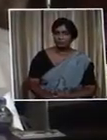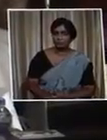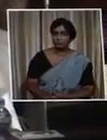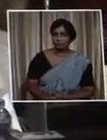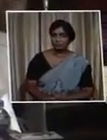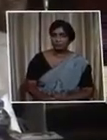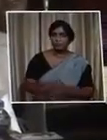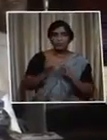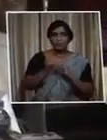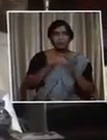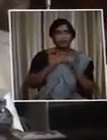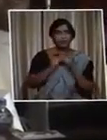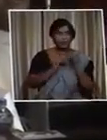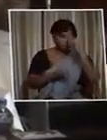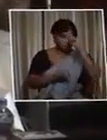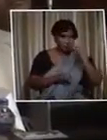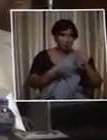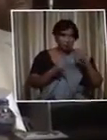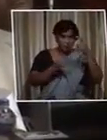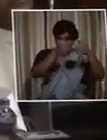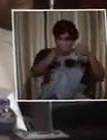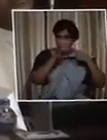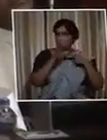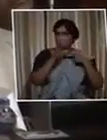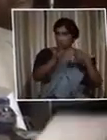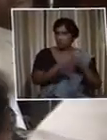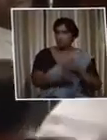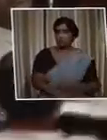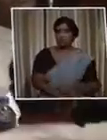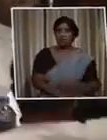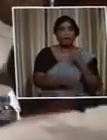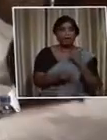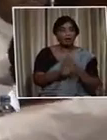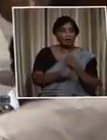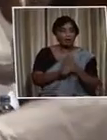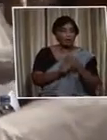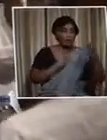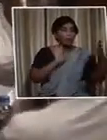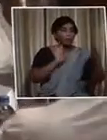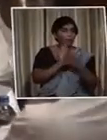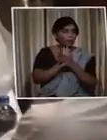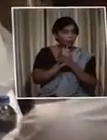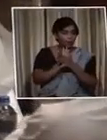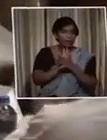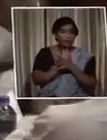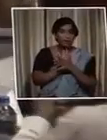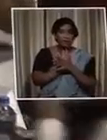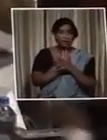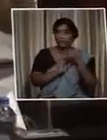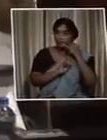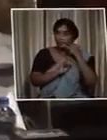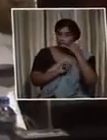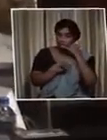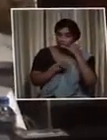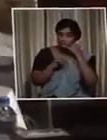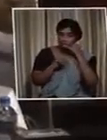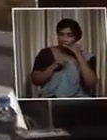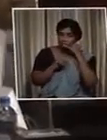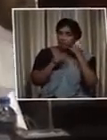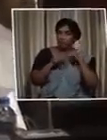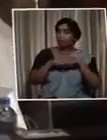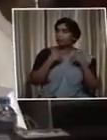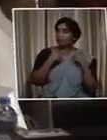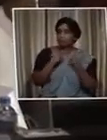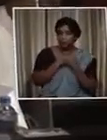මේ ශාන්ත බණ්ඩාර මැතිතුමාට උත්තරයක් දෙන්න ඕන. ආණ්ඩුවට එකතු වීම සබගි ජන